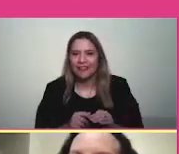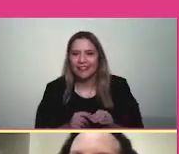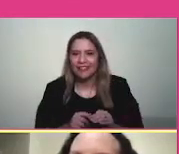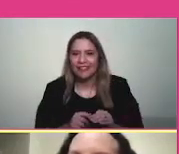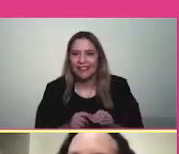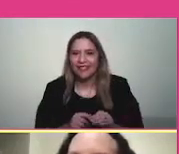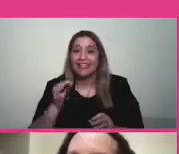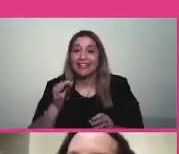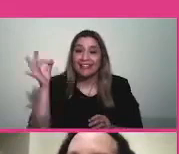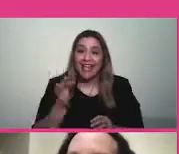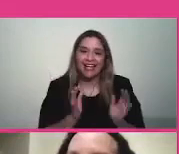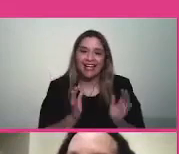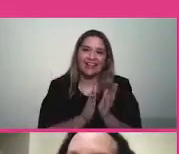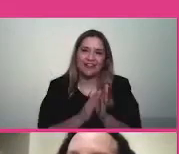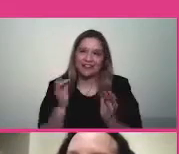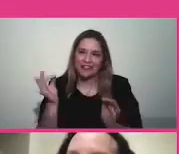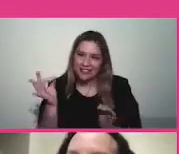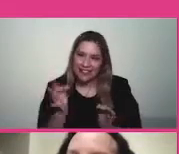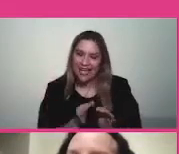Τέλειος.